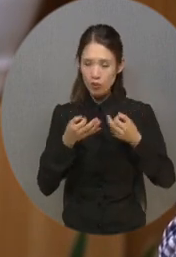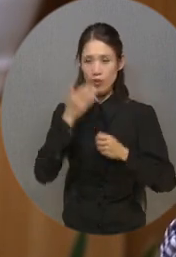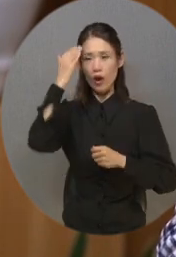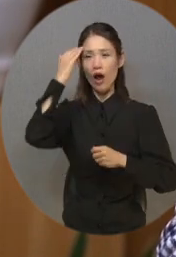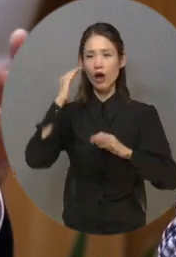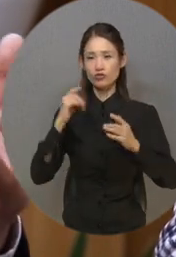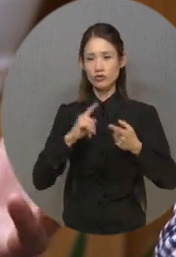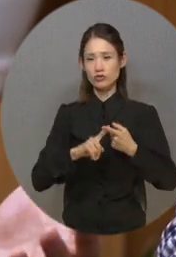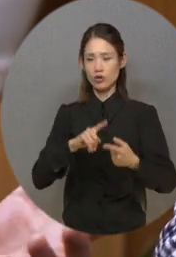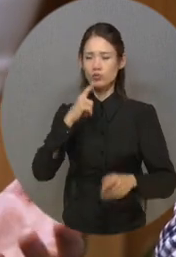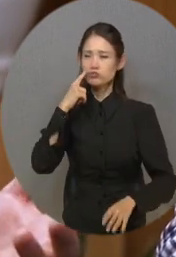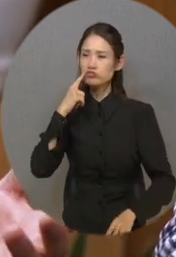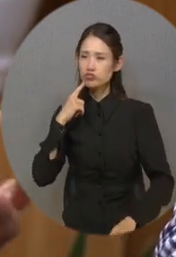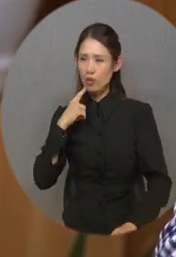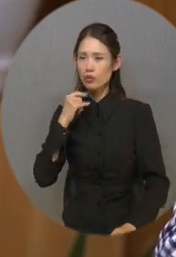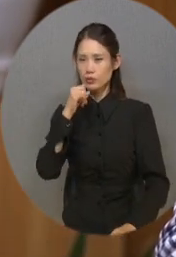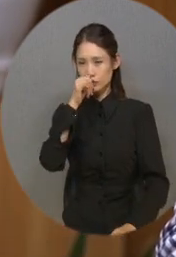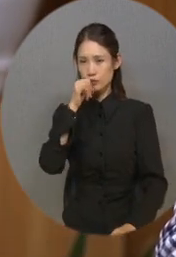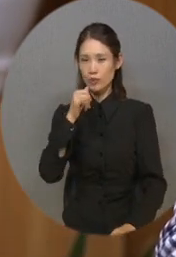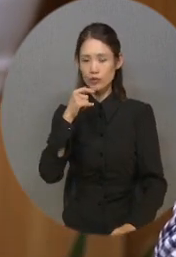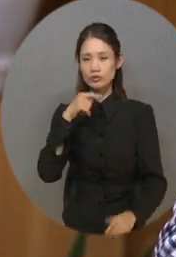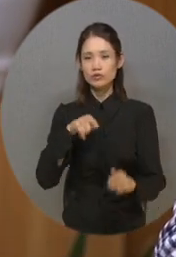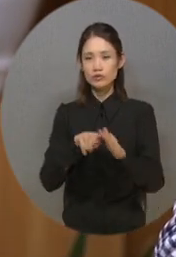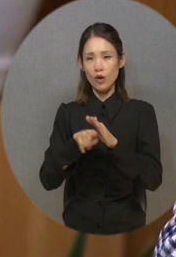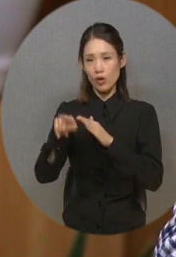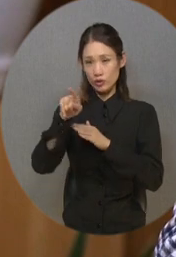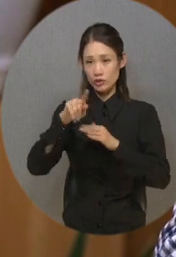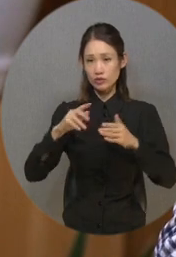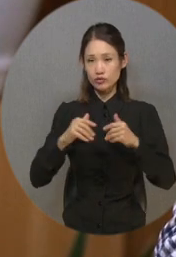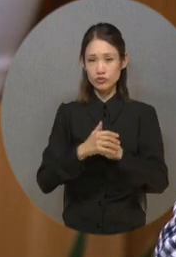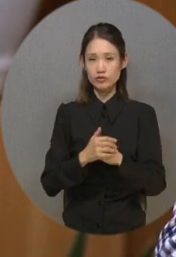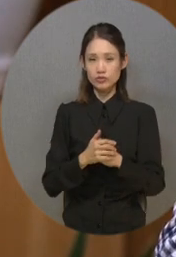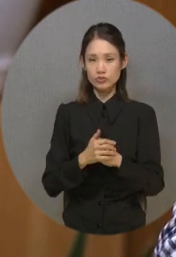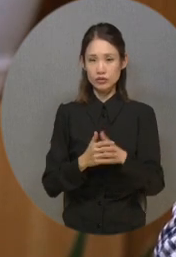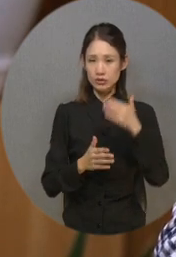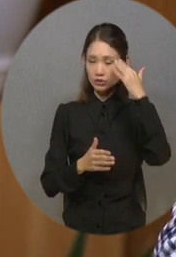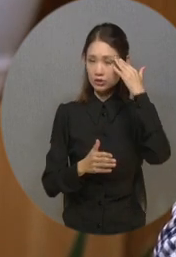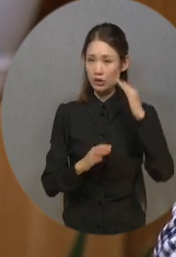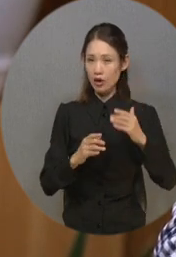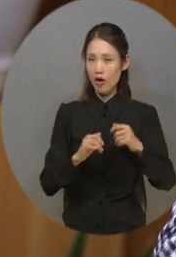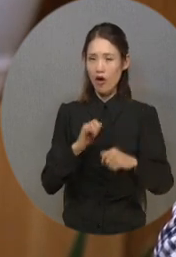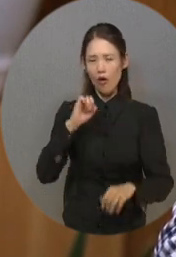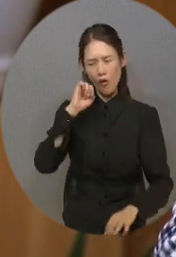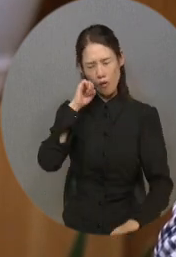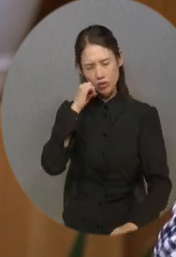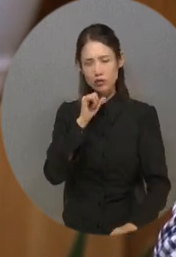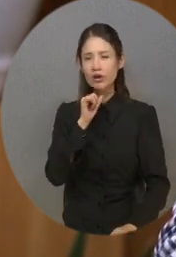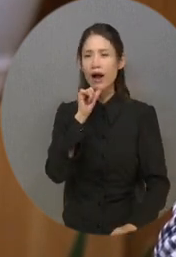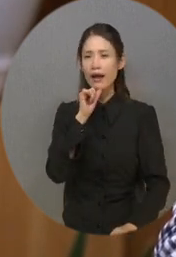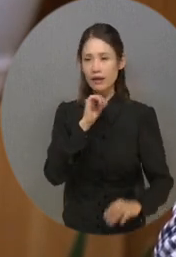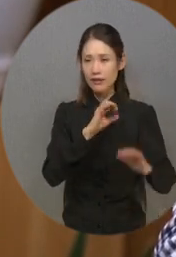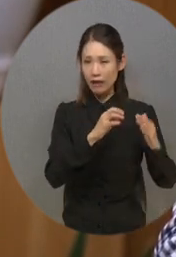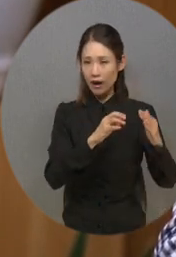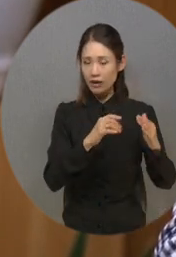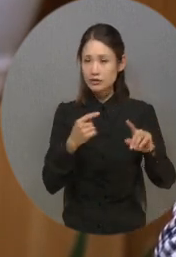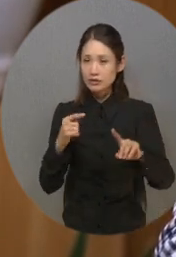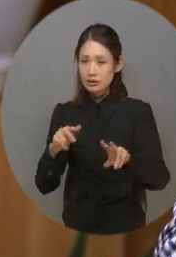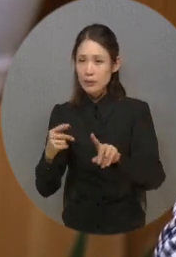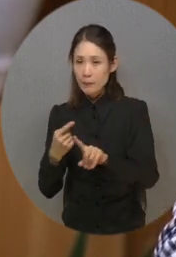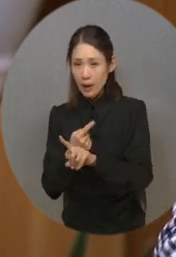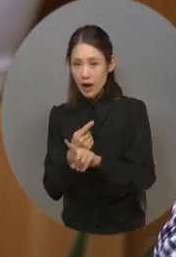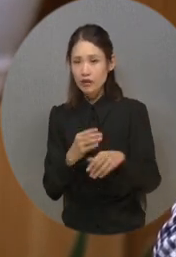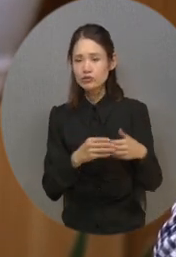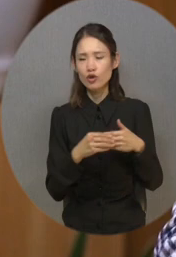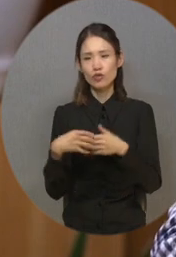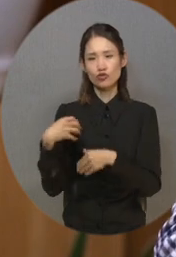못합니다. 선진국은 선진국 나름대로 우리 대한민국이 어려운 빈곤 국가에서 지금은 세계를 선도하는